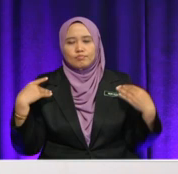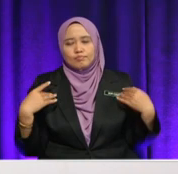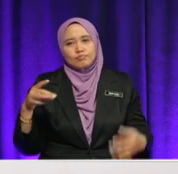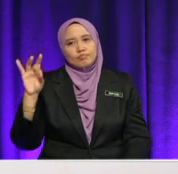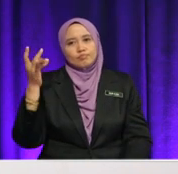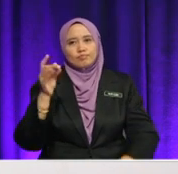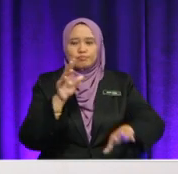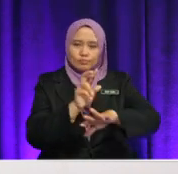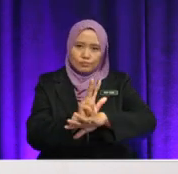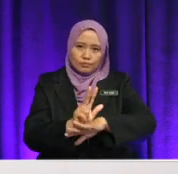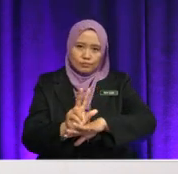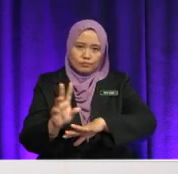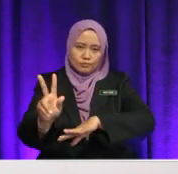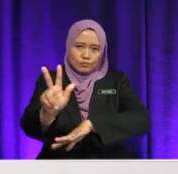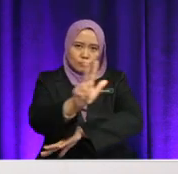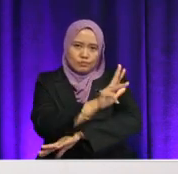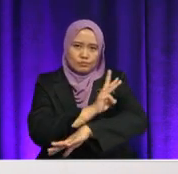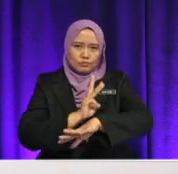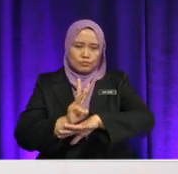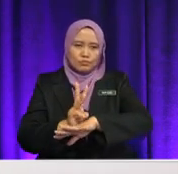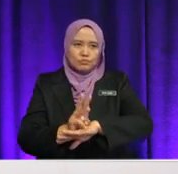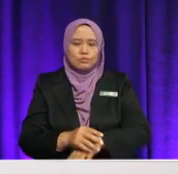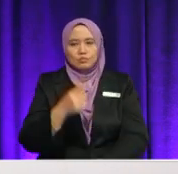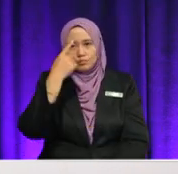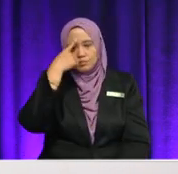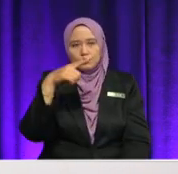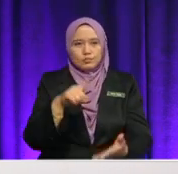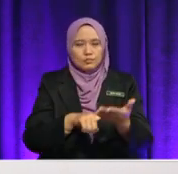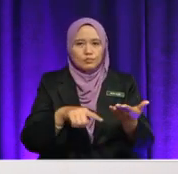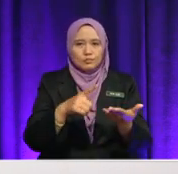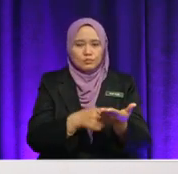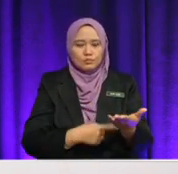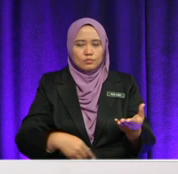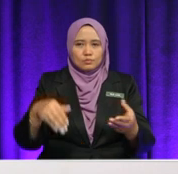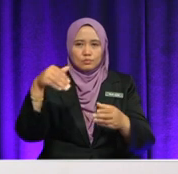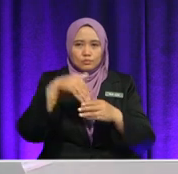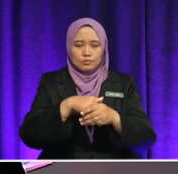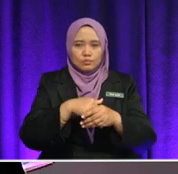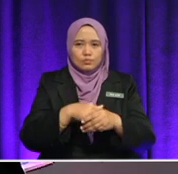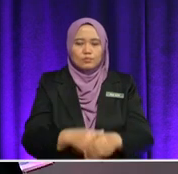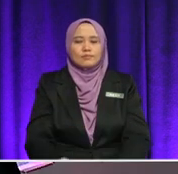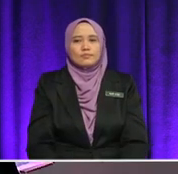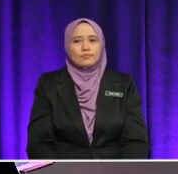bagi penari awal oke itu bagi Negeri Jiran